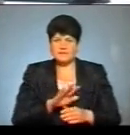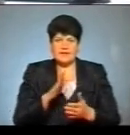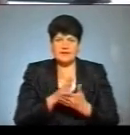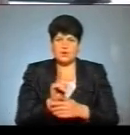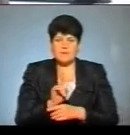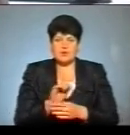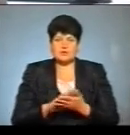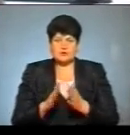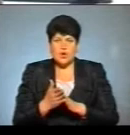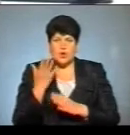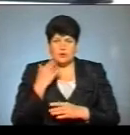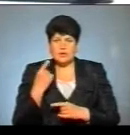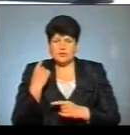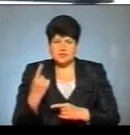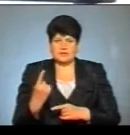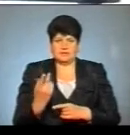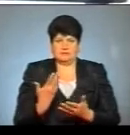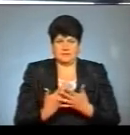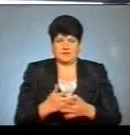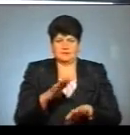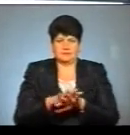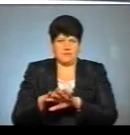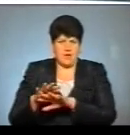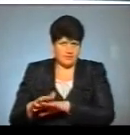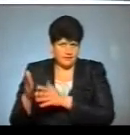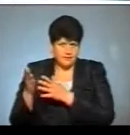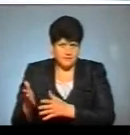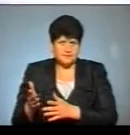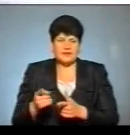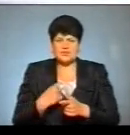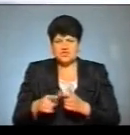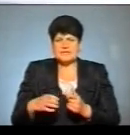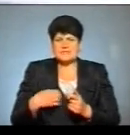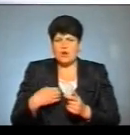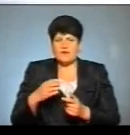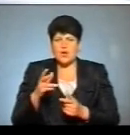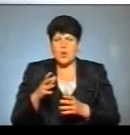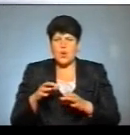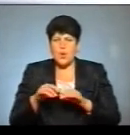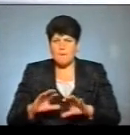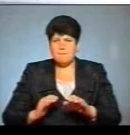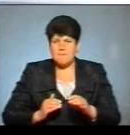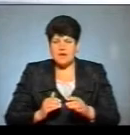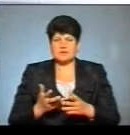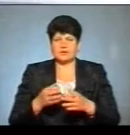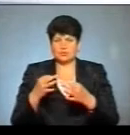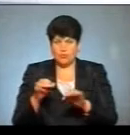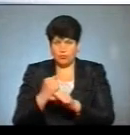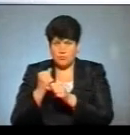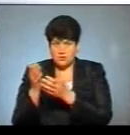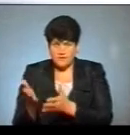ситуацією, коли одні фінансові установи, такі як там банки чи страхові компанії, дозволено до роботи,